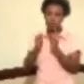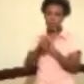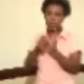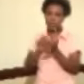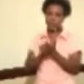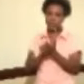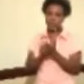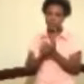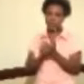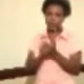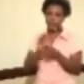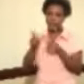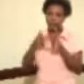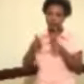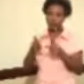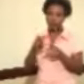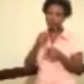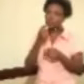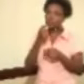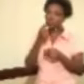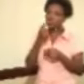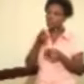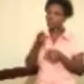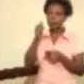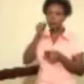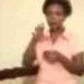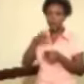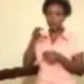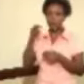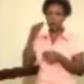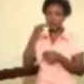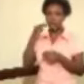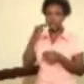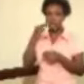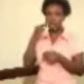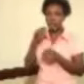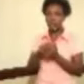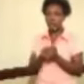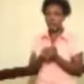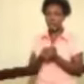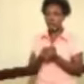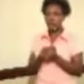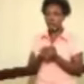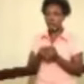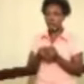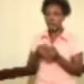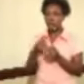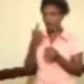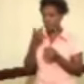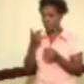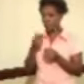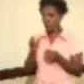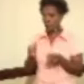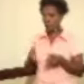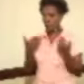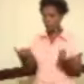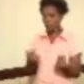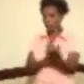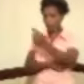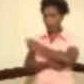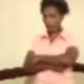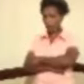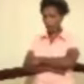Qui existait déjà, que madame Maniga fait partie de lui. Un système que. Matin,